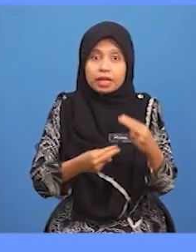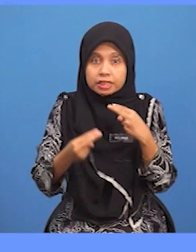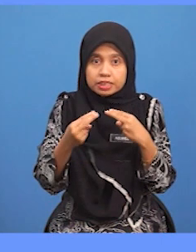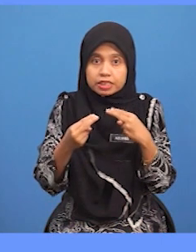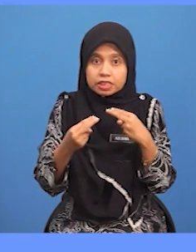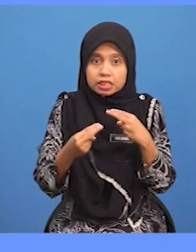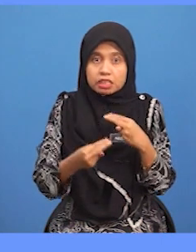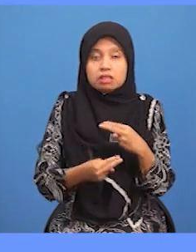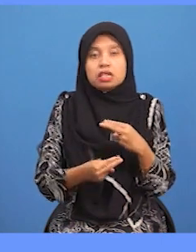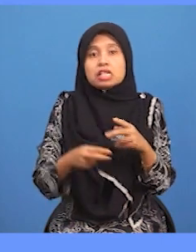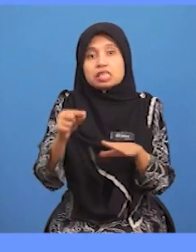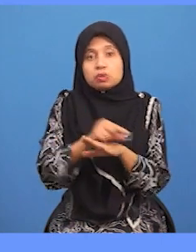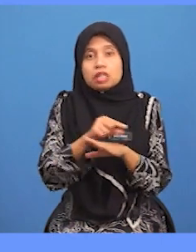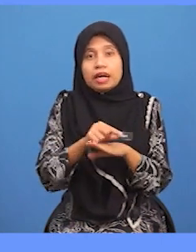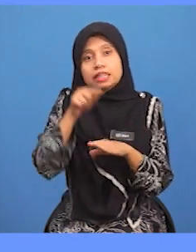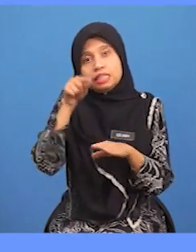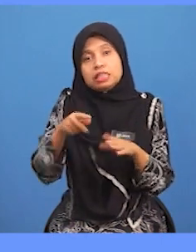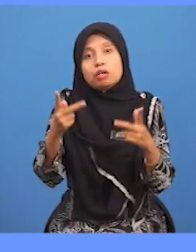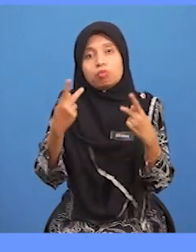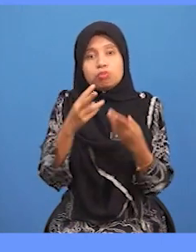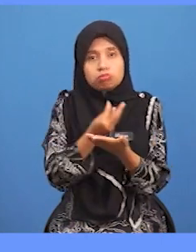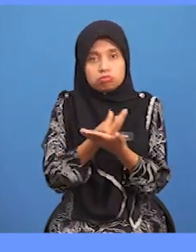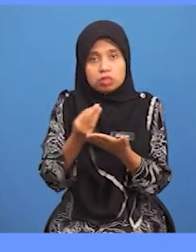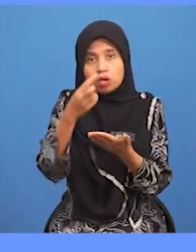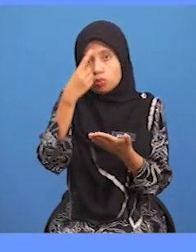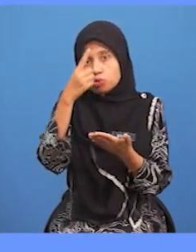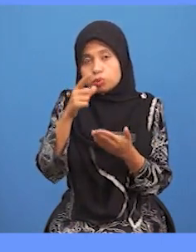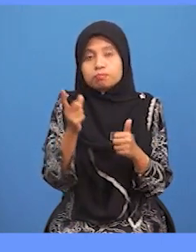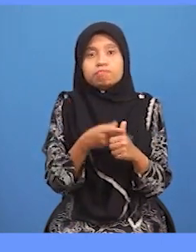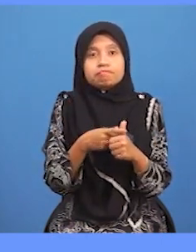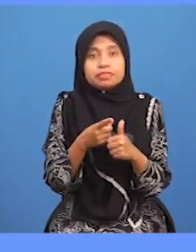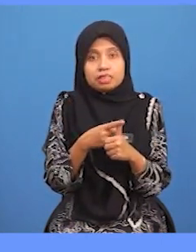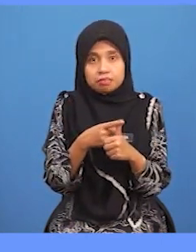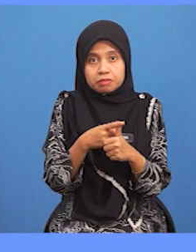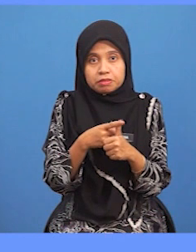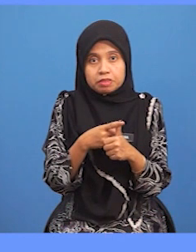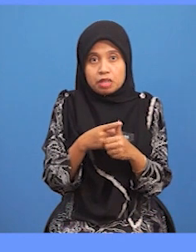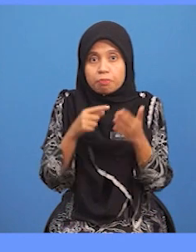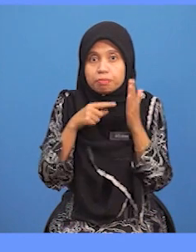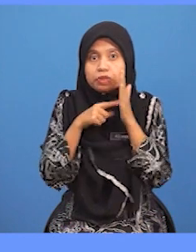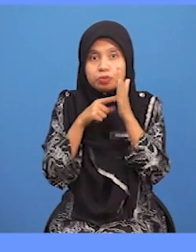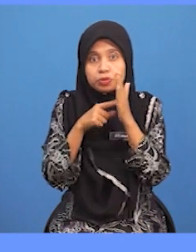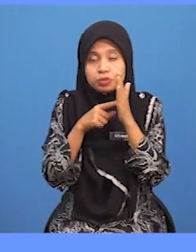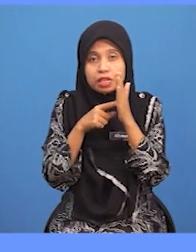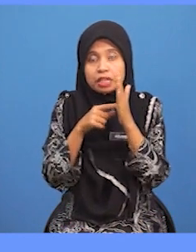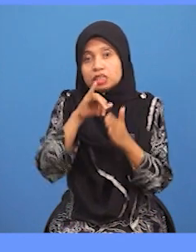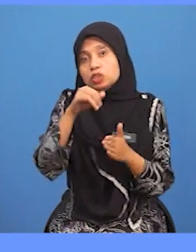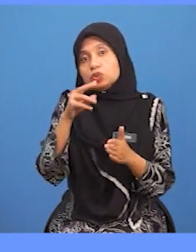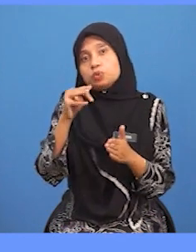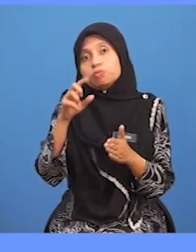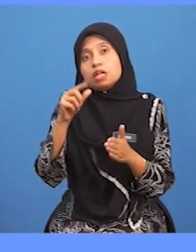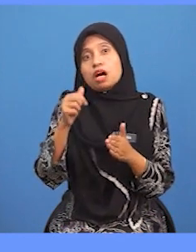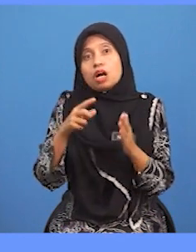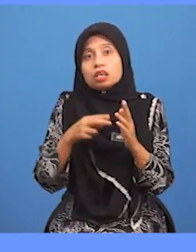Murid-murid, kegunaan titik pulang modal ini adalah untuk yang pertama, menunjukkan jumlah